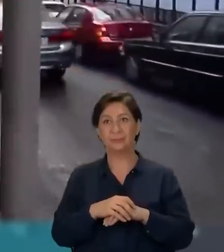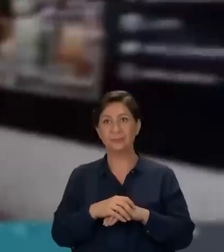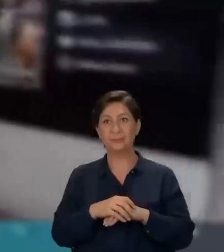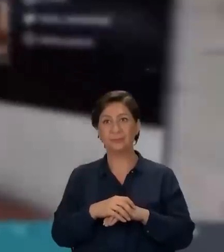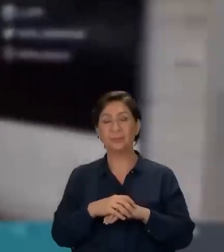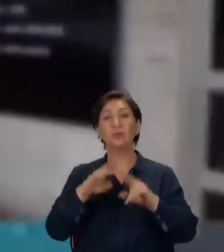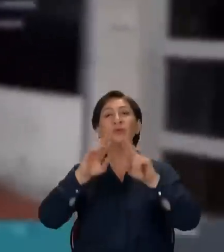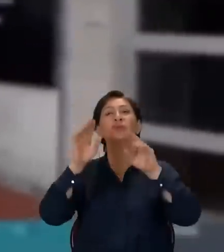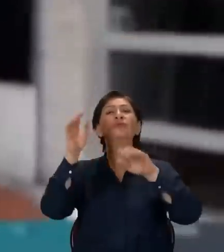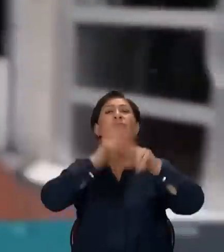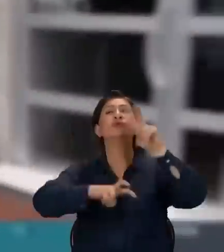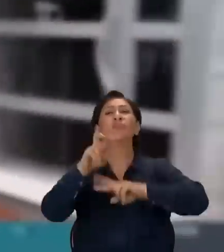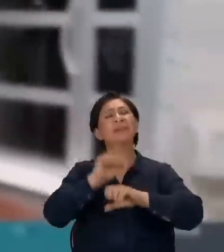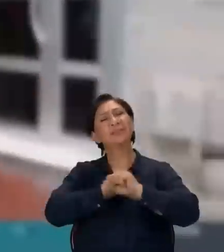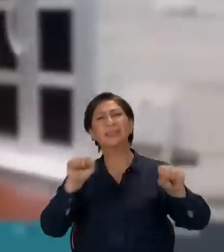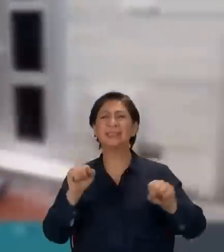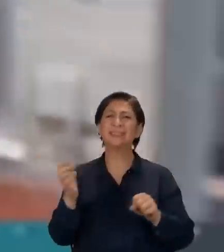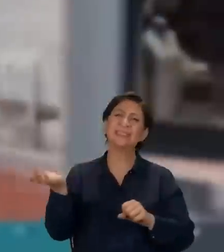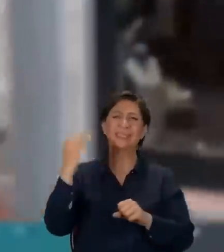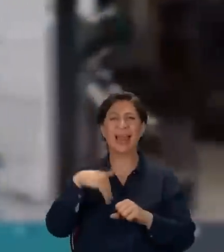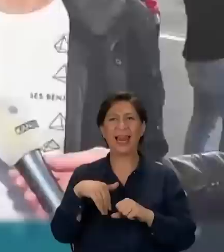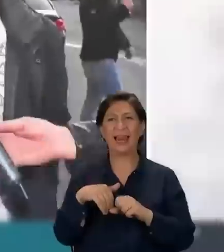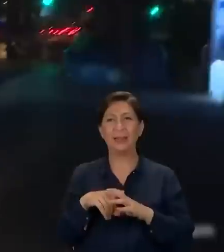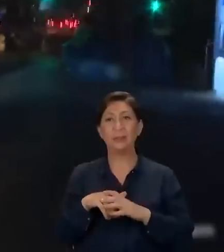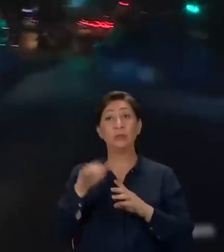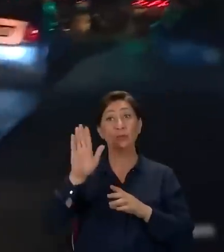ulaştır beni düşman çatlatalım.